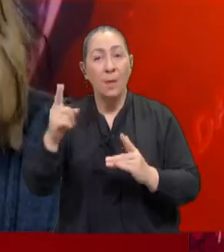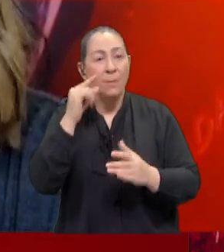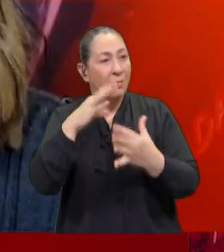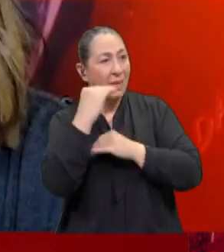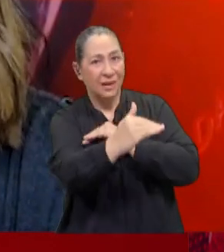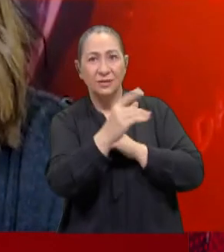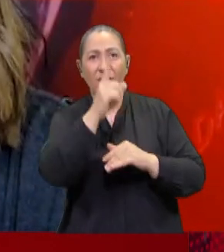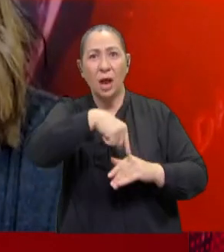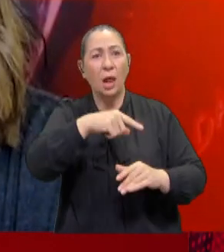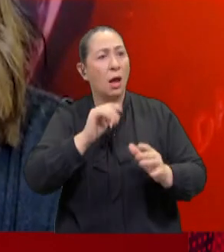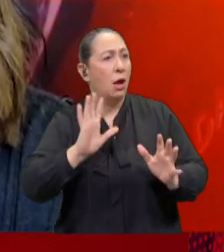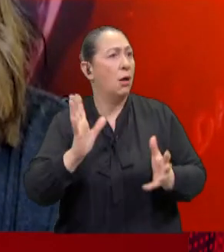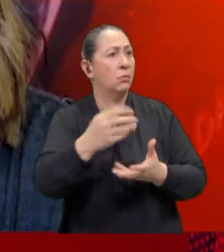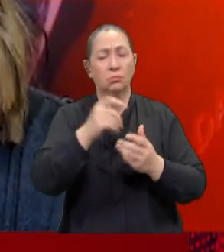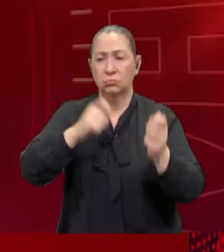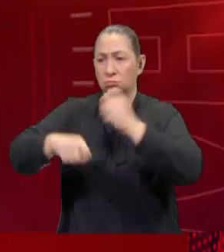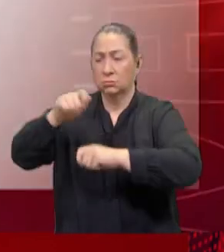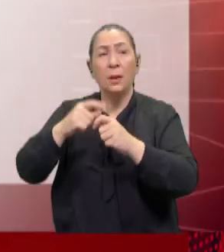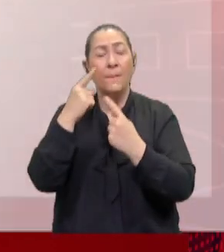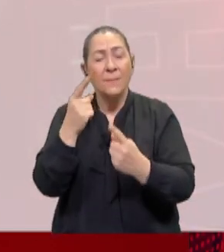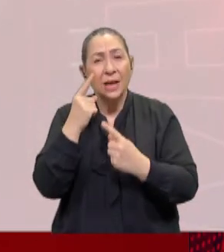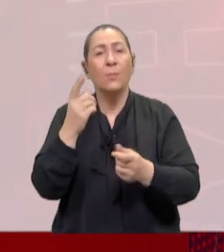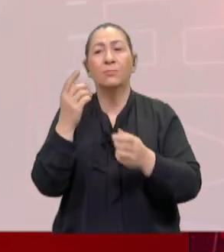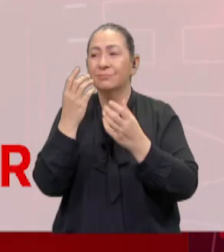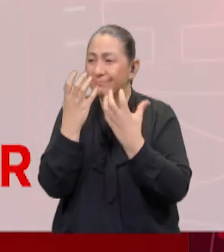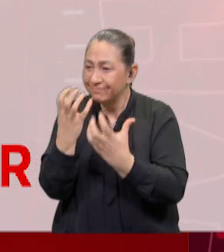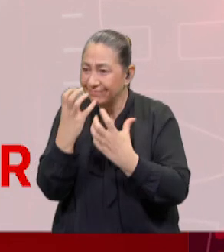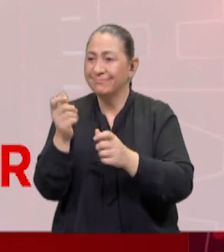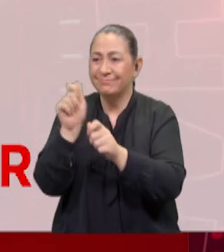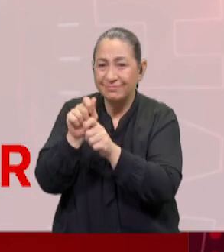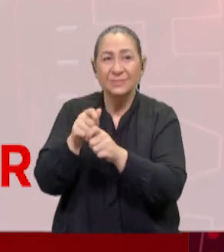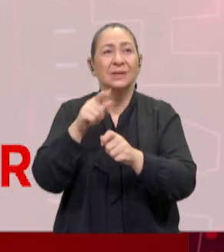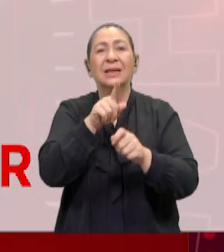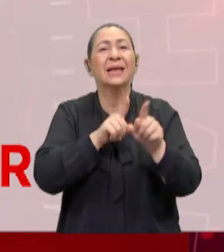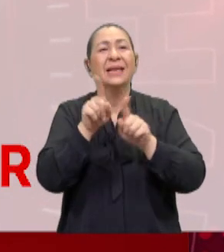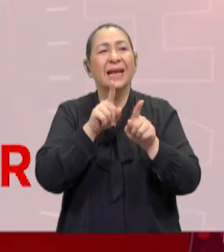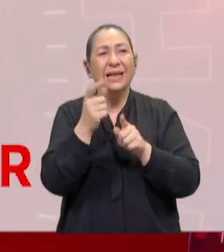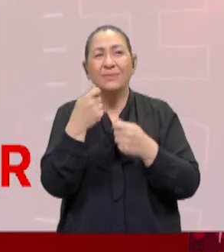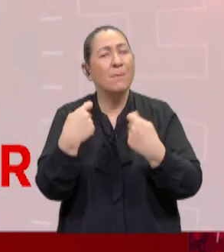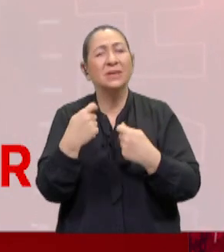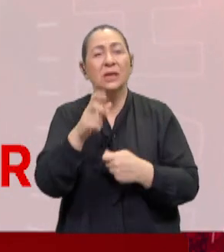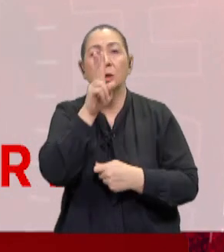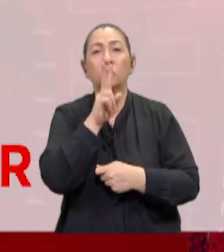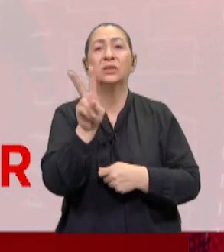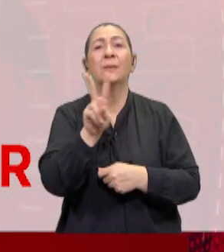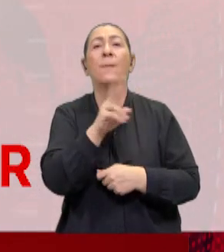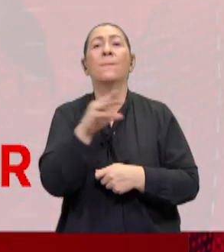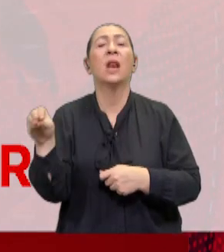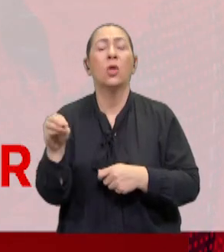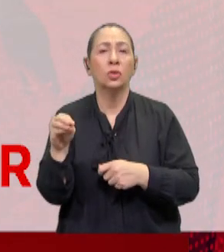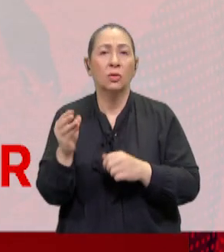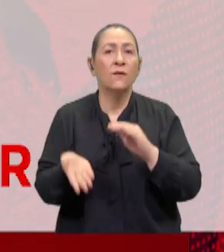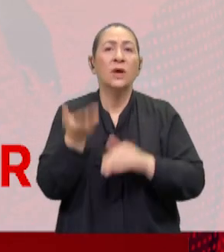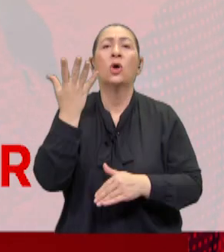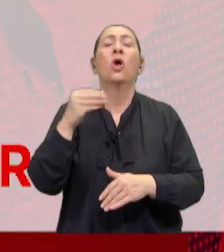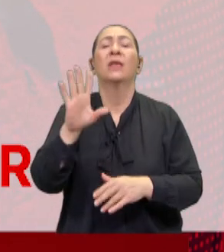bitmiş, etmiş. Bakım onarımı da yılda Karayolları Genel Müdürlüğü'nün internet sitesinden bakım onarım giderinin 220 milyon liraya